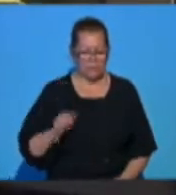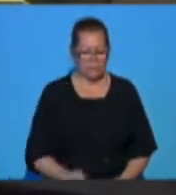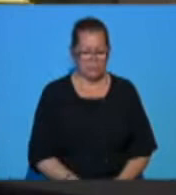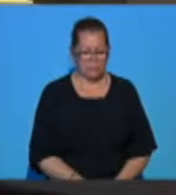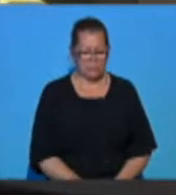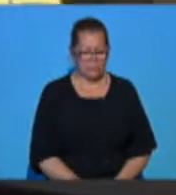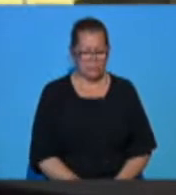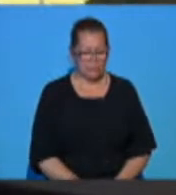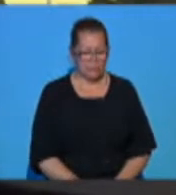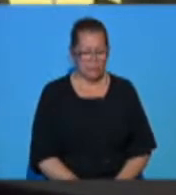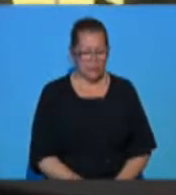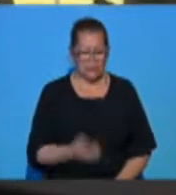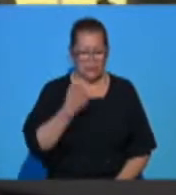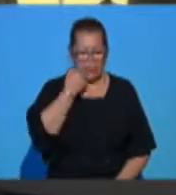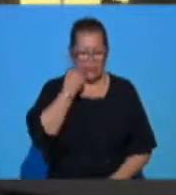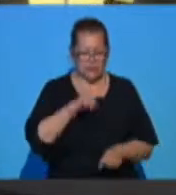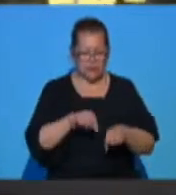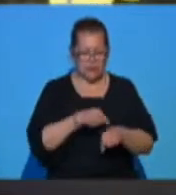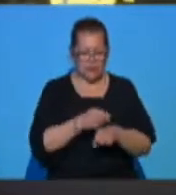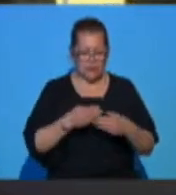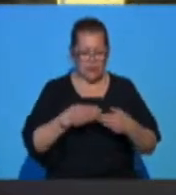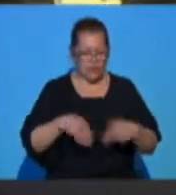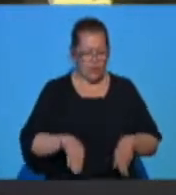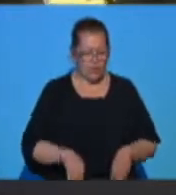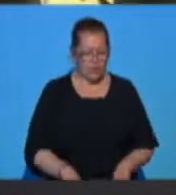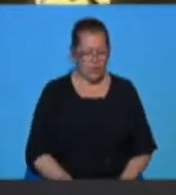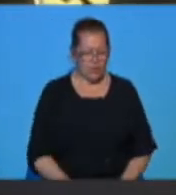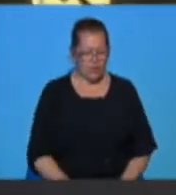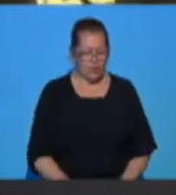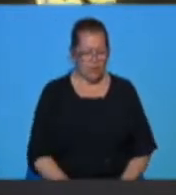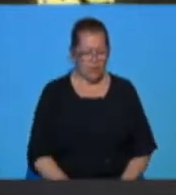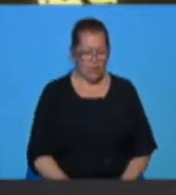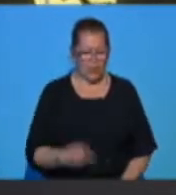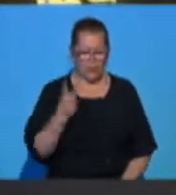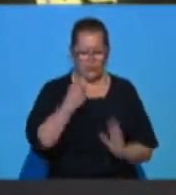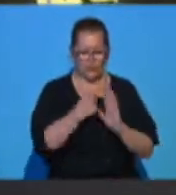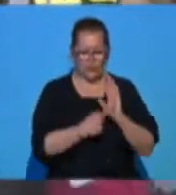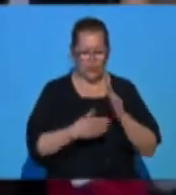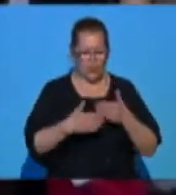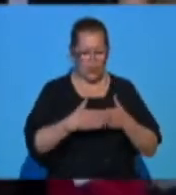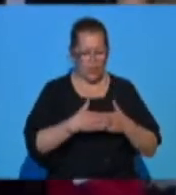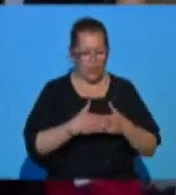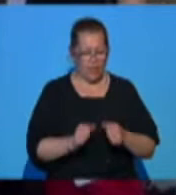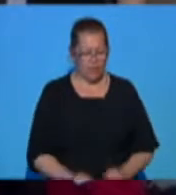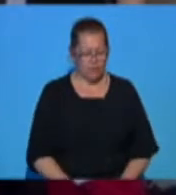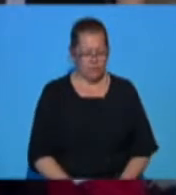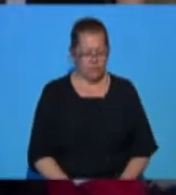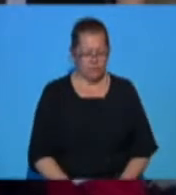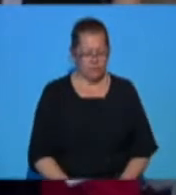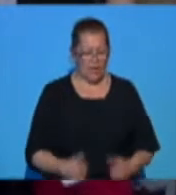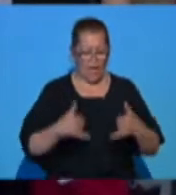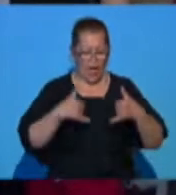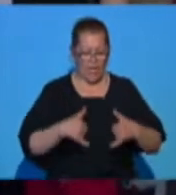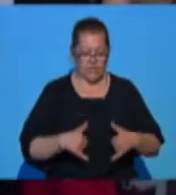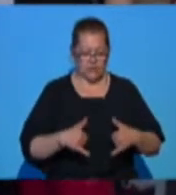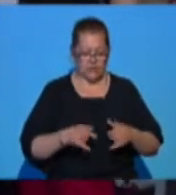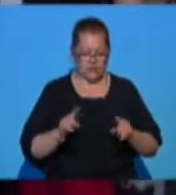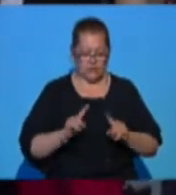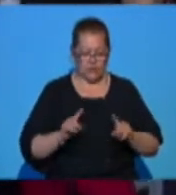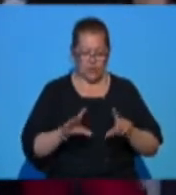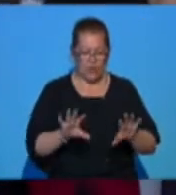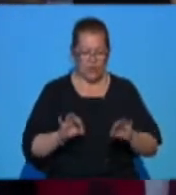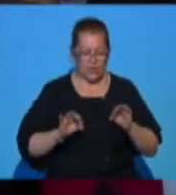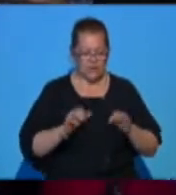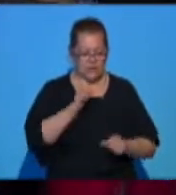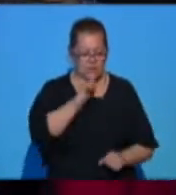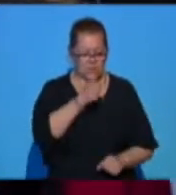asta e. De cât timp sunteți în șomaj? De 2 luni aproape. Aici n-am găsit nimic care să